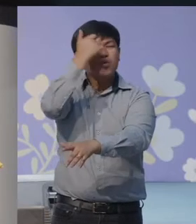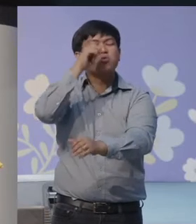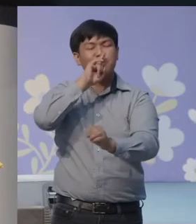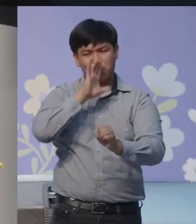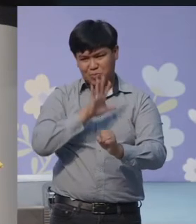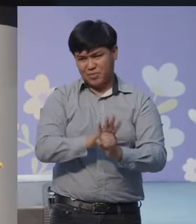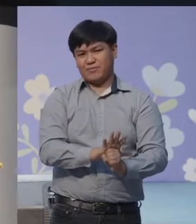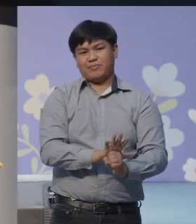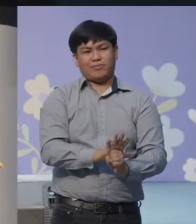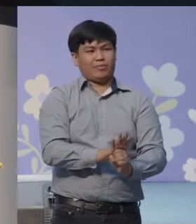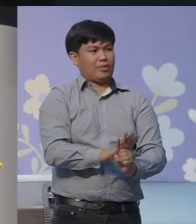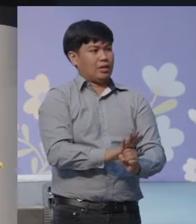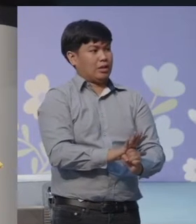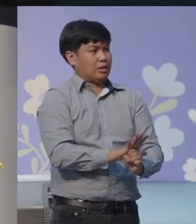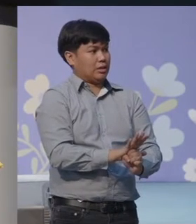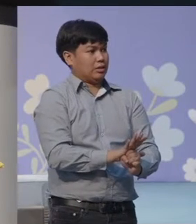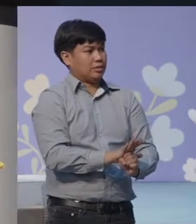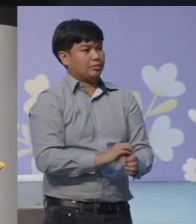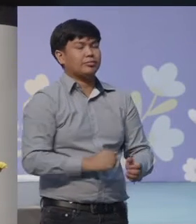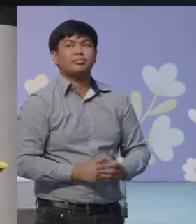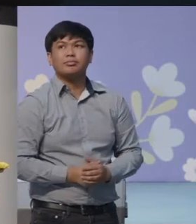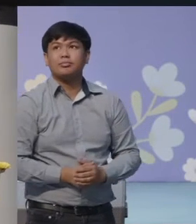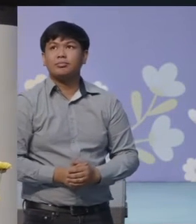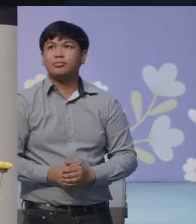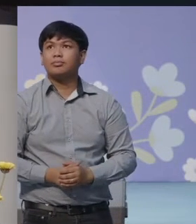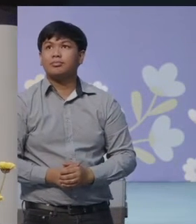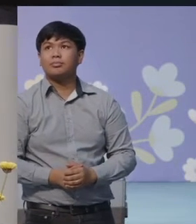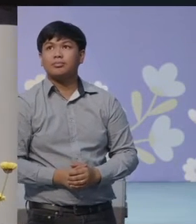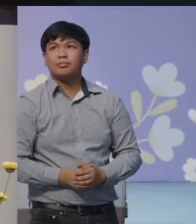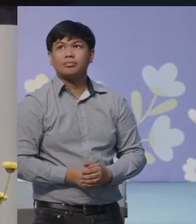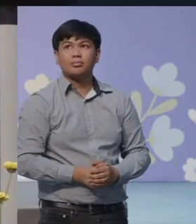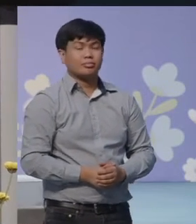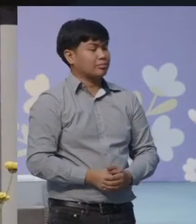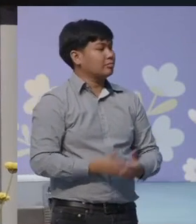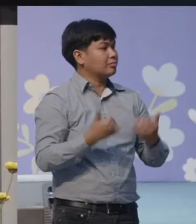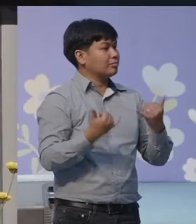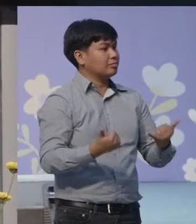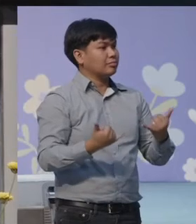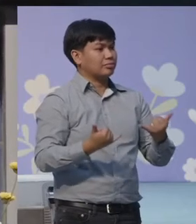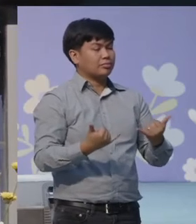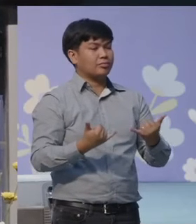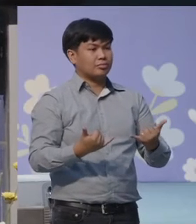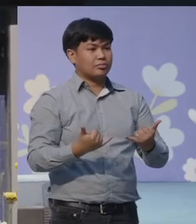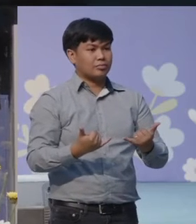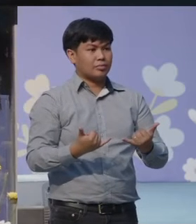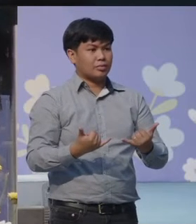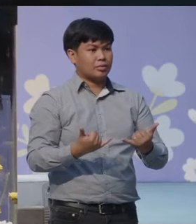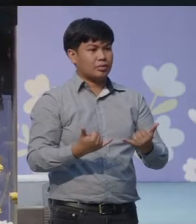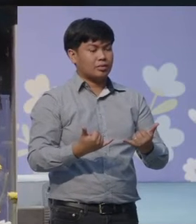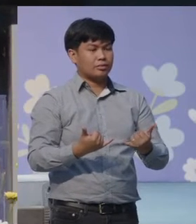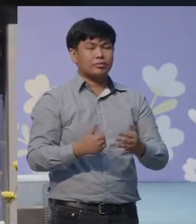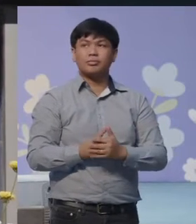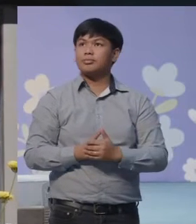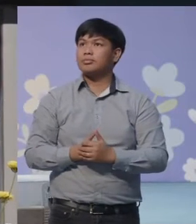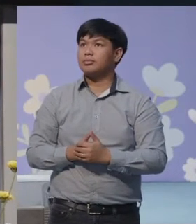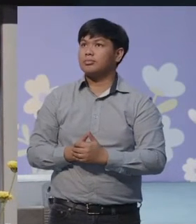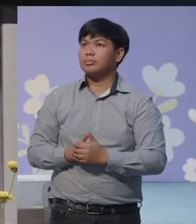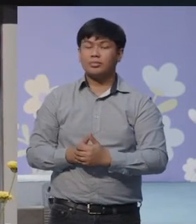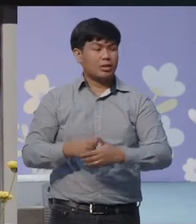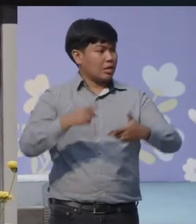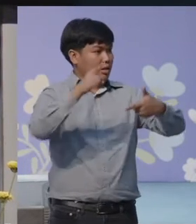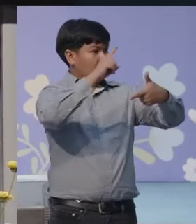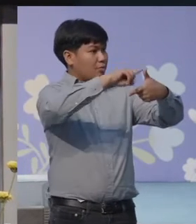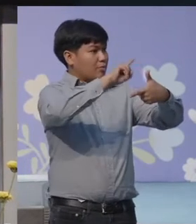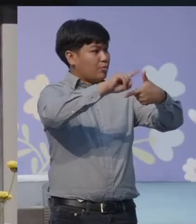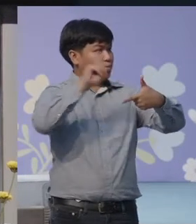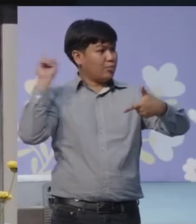matapos itong nangyari kay Joanna, ito naman si Marco, kailangang pumunta sa Japan